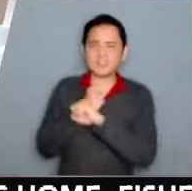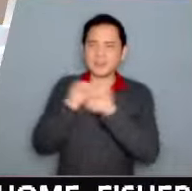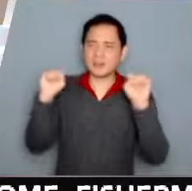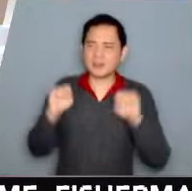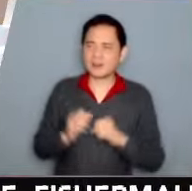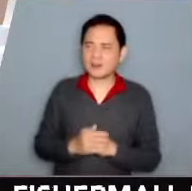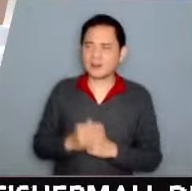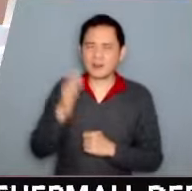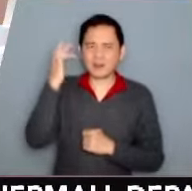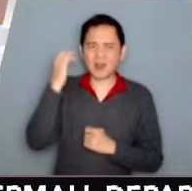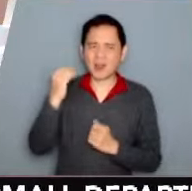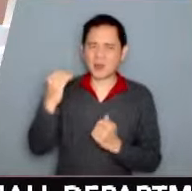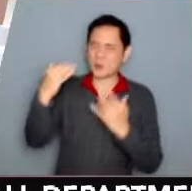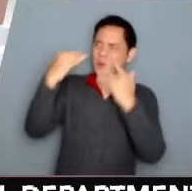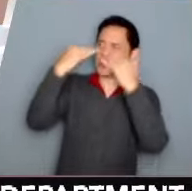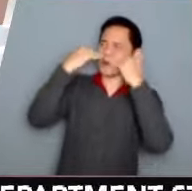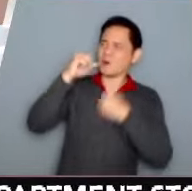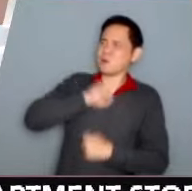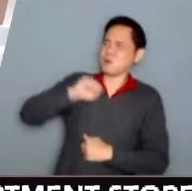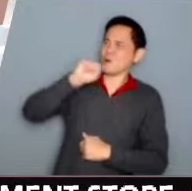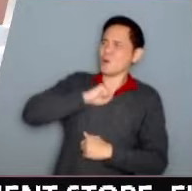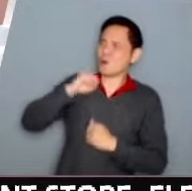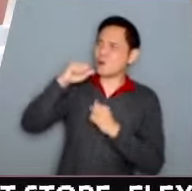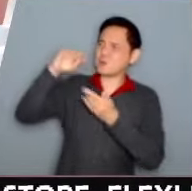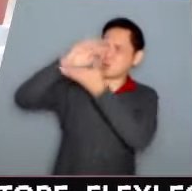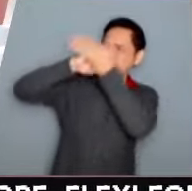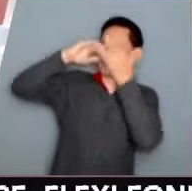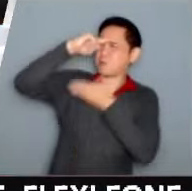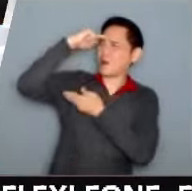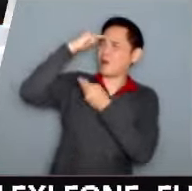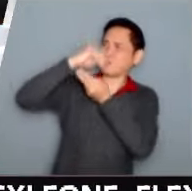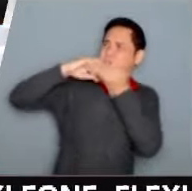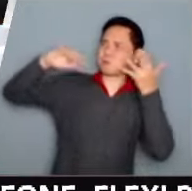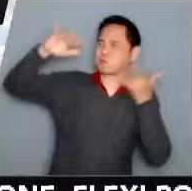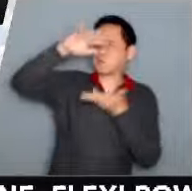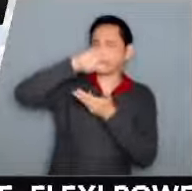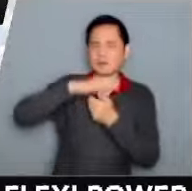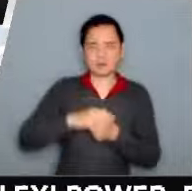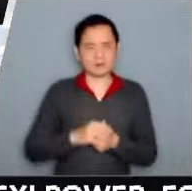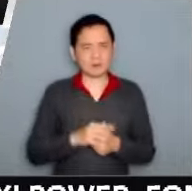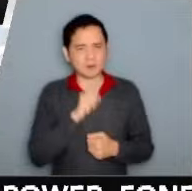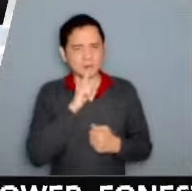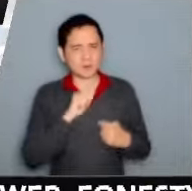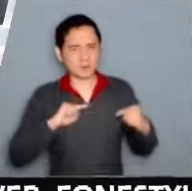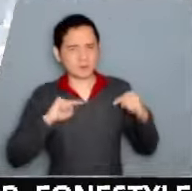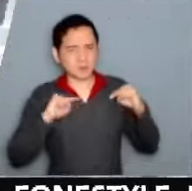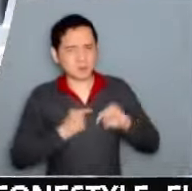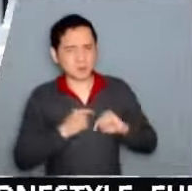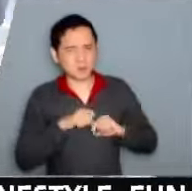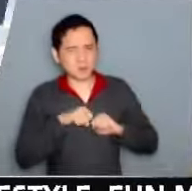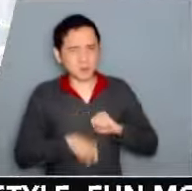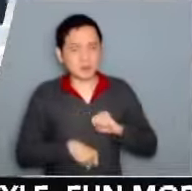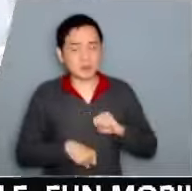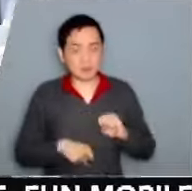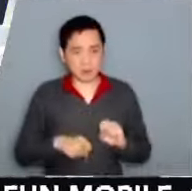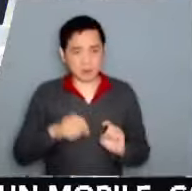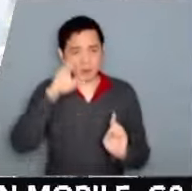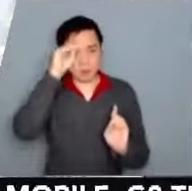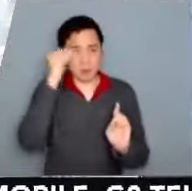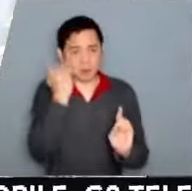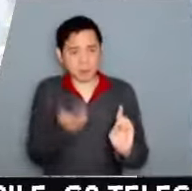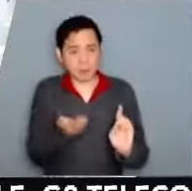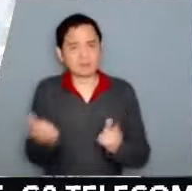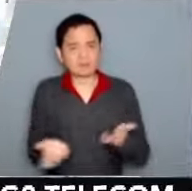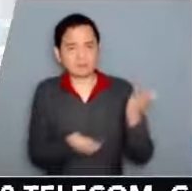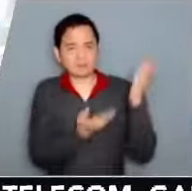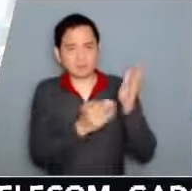usok. Masakit kasi malambing yung sa akin. Dinala sa funeraria ang 11 bata. Dinala naman sa pagamutan ang